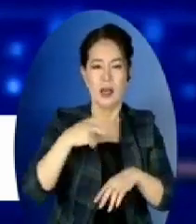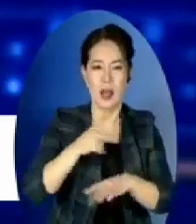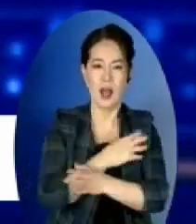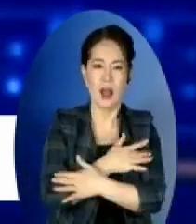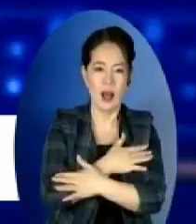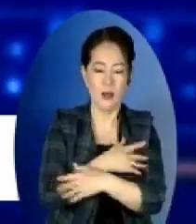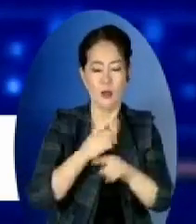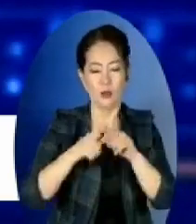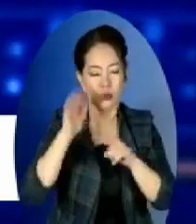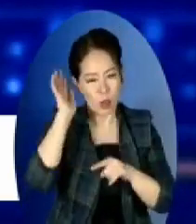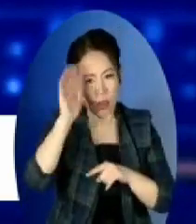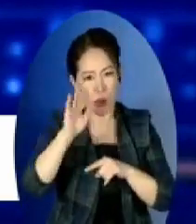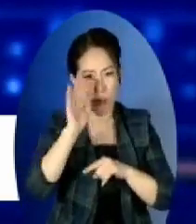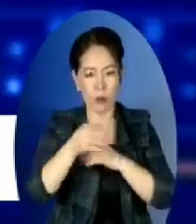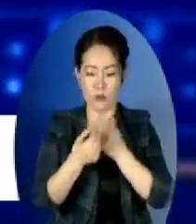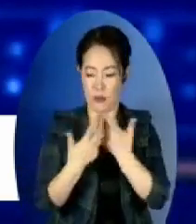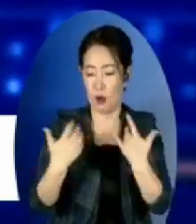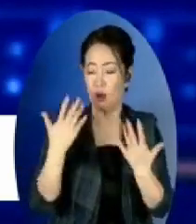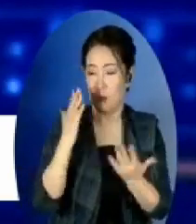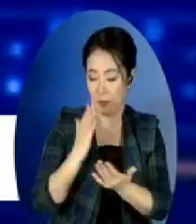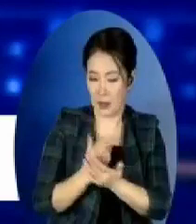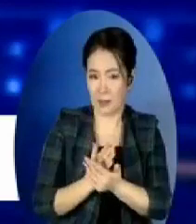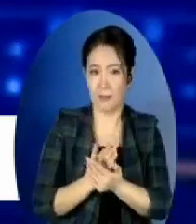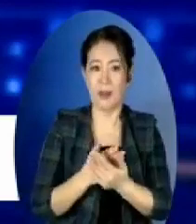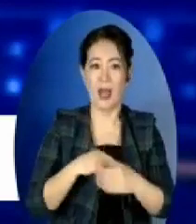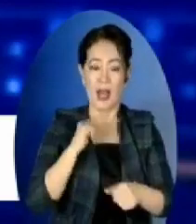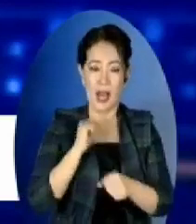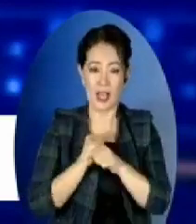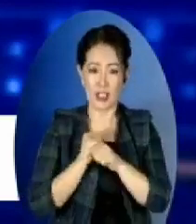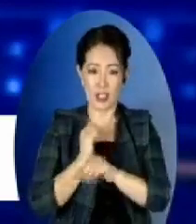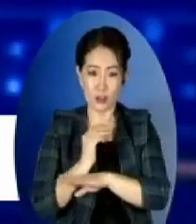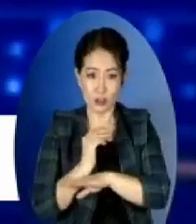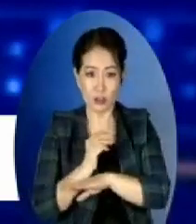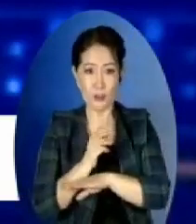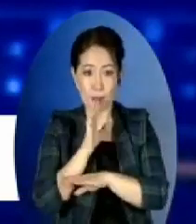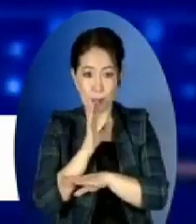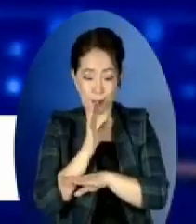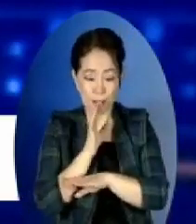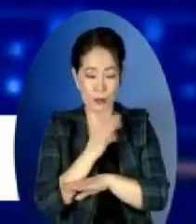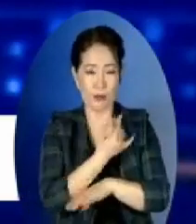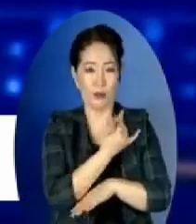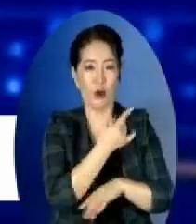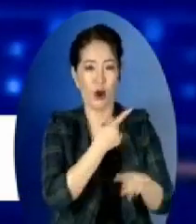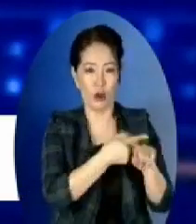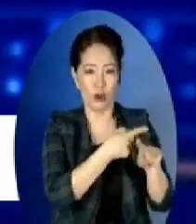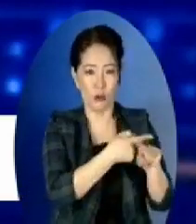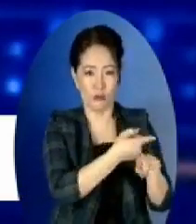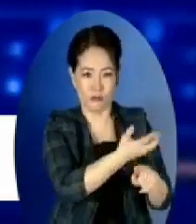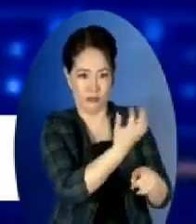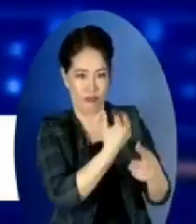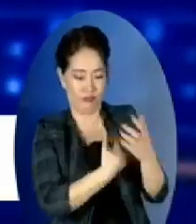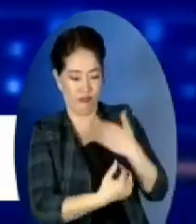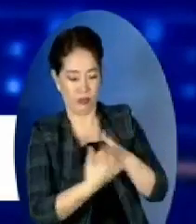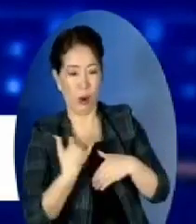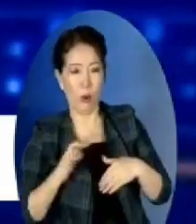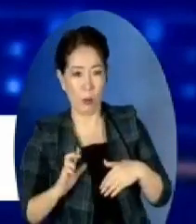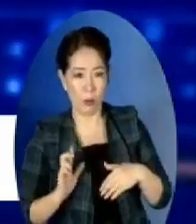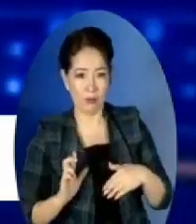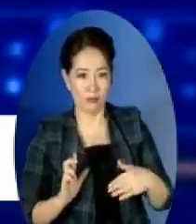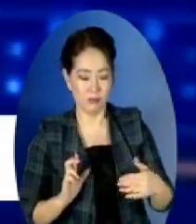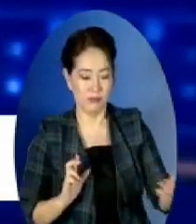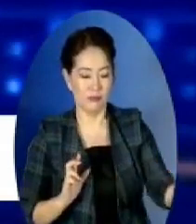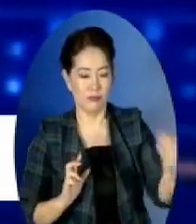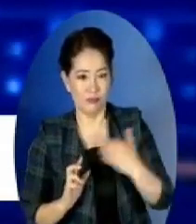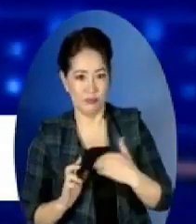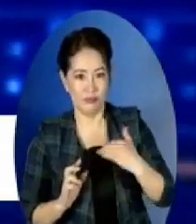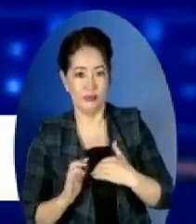байгаа хөдөө орон нутгийг зорж байгаа тохиолдол маш олон байна. За яг ажлын өдрүүд гэх юм бол нийслэлхт руу зорж байгаа хөдөлгөөн их байна. За